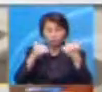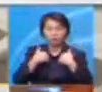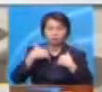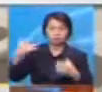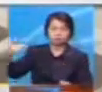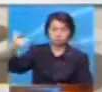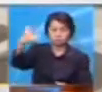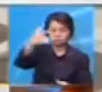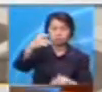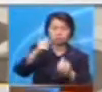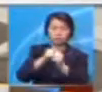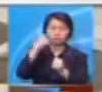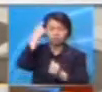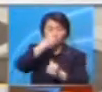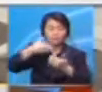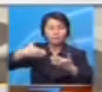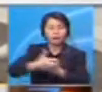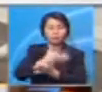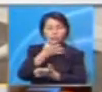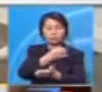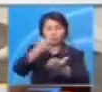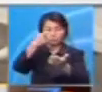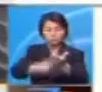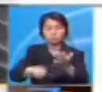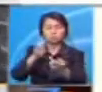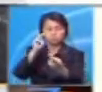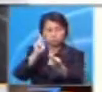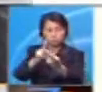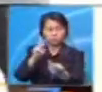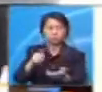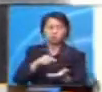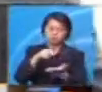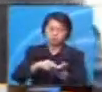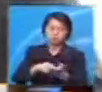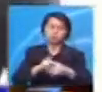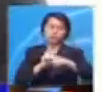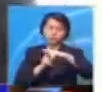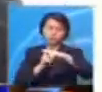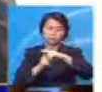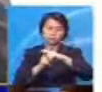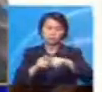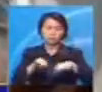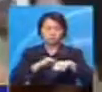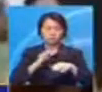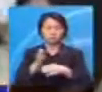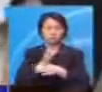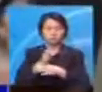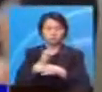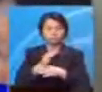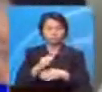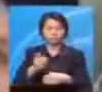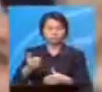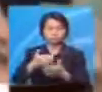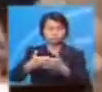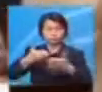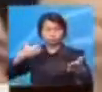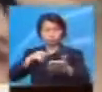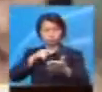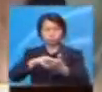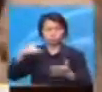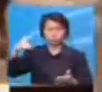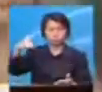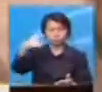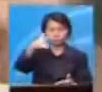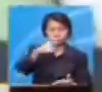penerbangan macam ni dengan wajah baru dan harga yang berpatutan ini antara komen netizen yang dapat Saya kongsikan sebelum ini Syarikat penerbangan yang